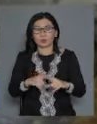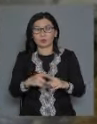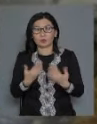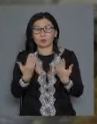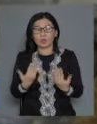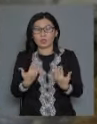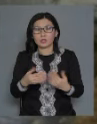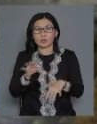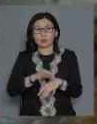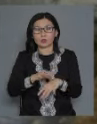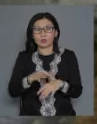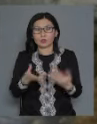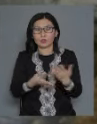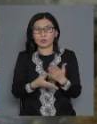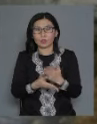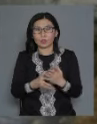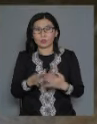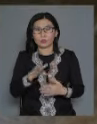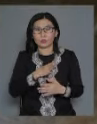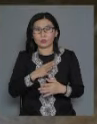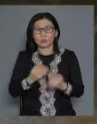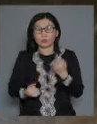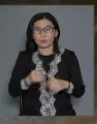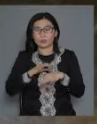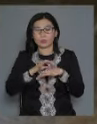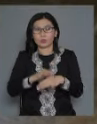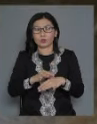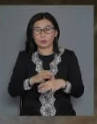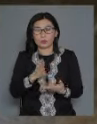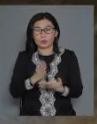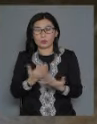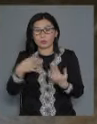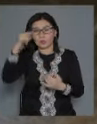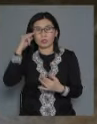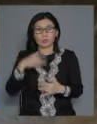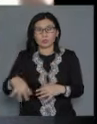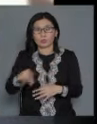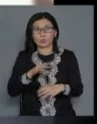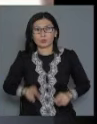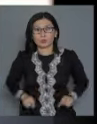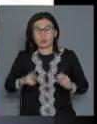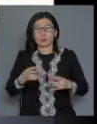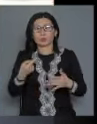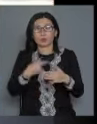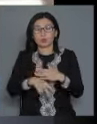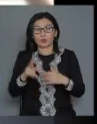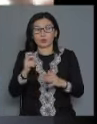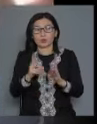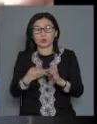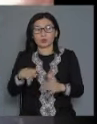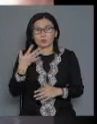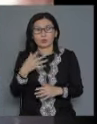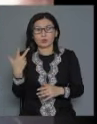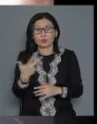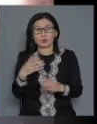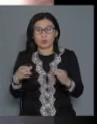шеккендерді Холматро құтқару құралының көмегімен көліктен шығаруға тура келді. Қазақстан Республикасы қылмыстық кодексінің 345-ші бабының 3-ші